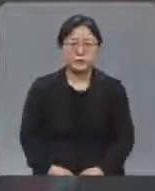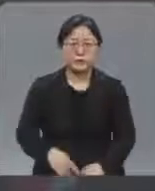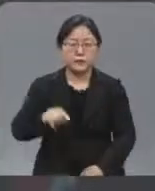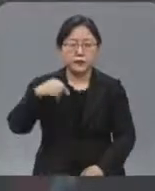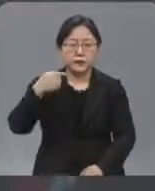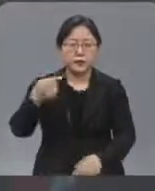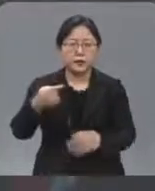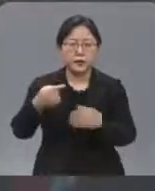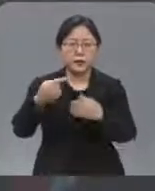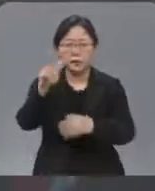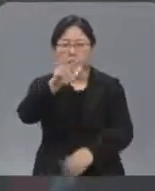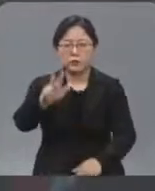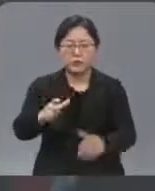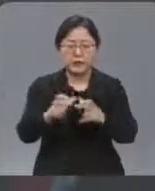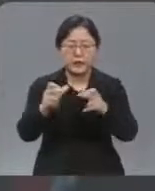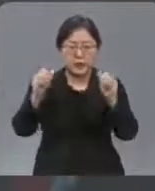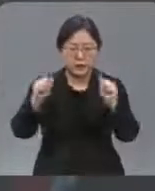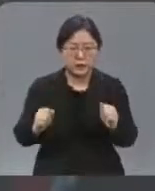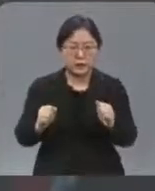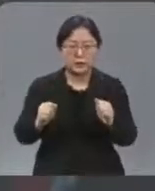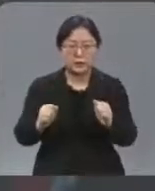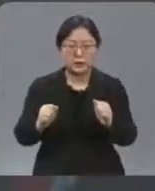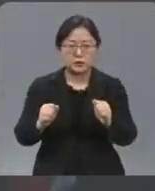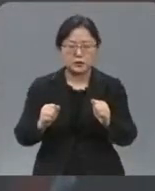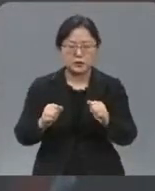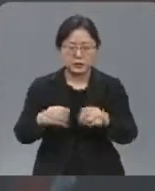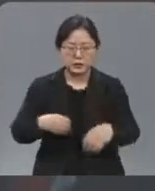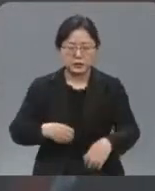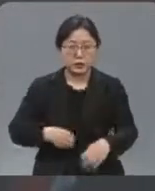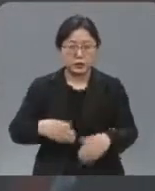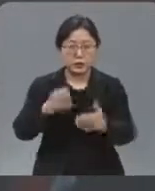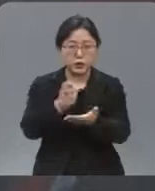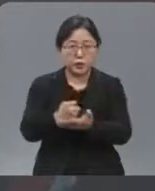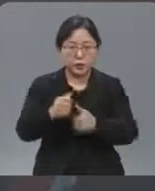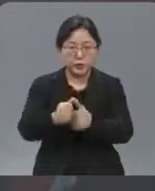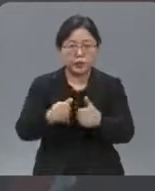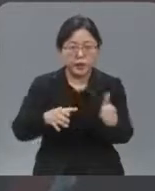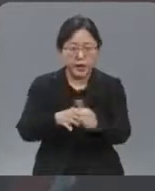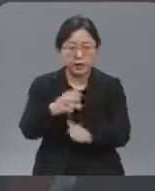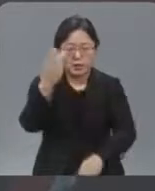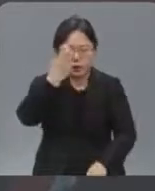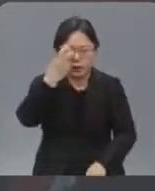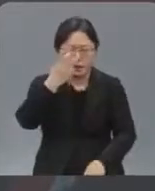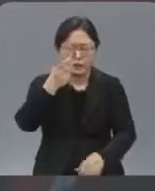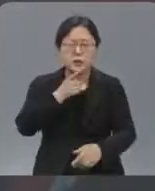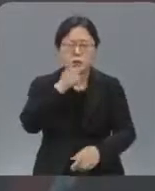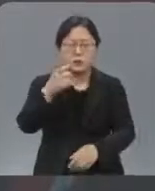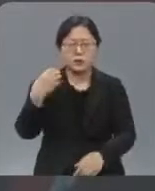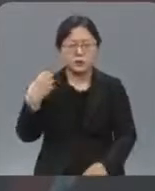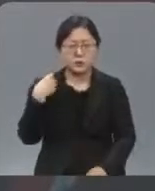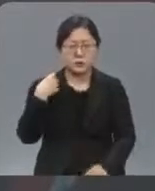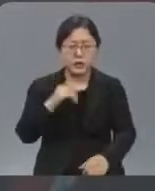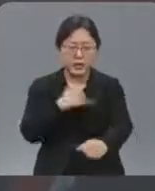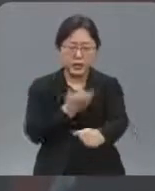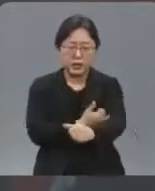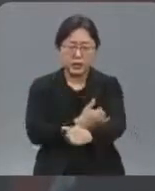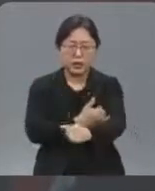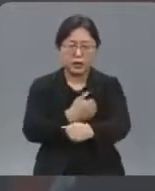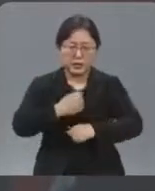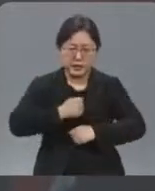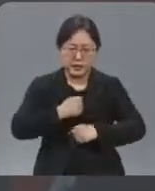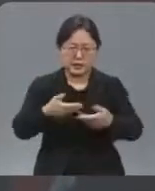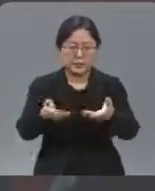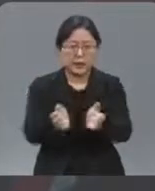다음 소식입니다 전국의 장애인 거주시설 에는 장애인복지 법에 따라서 학대를 감시하고 신고하는 역할을 맡는 인권 찍힘